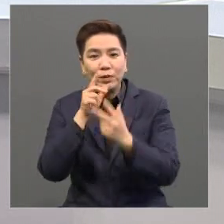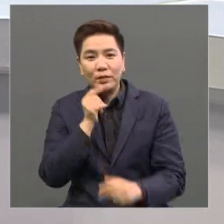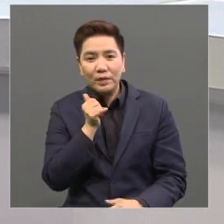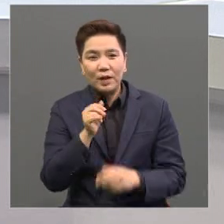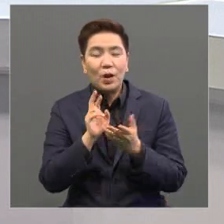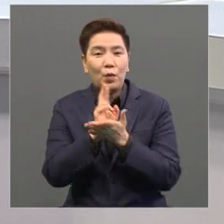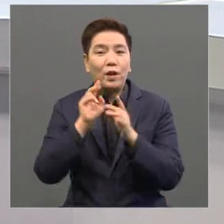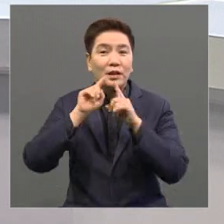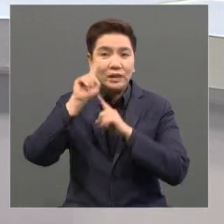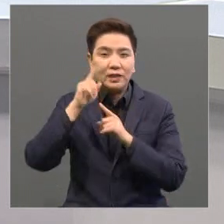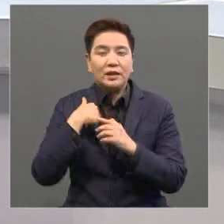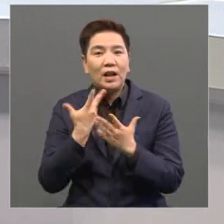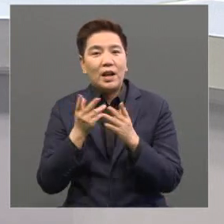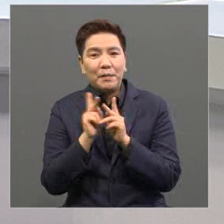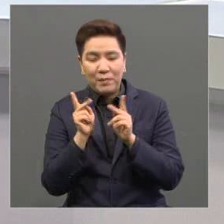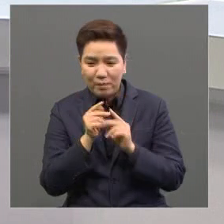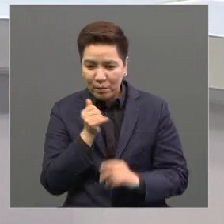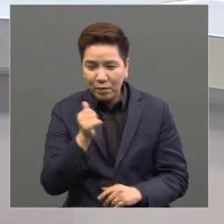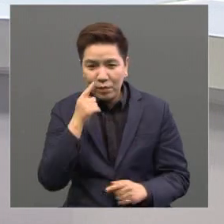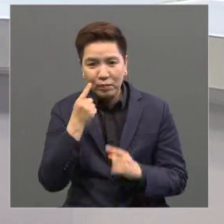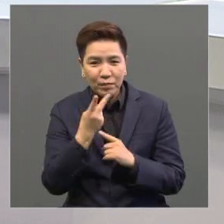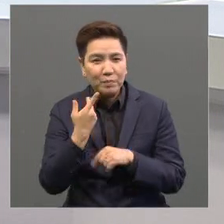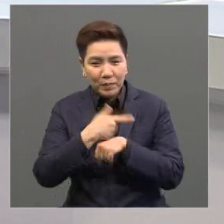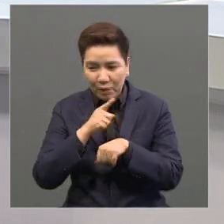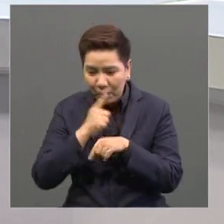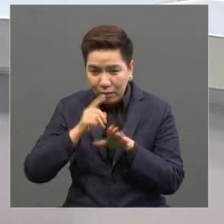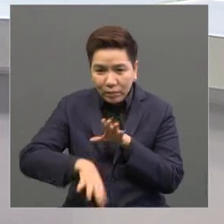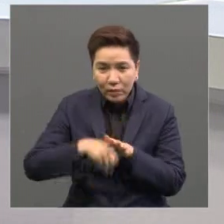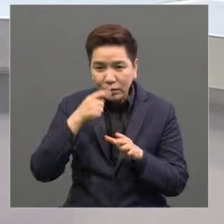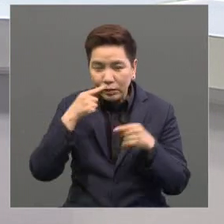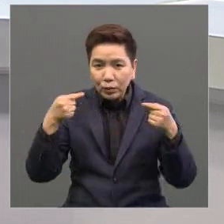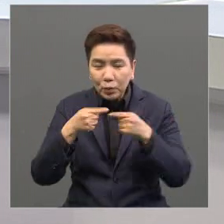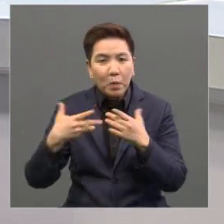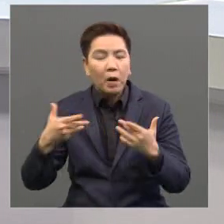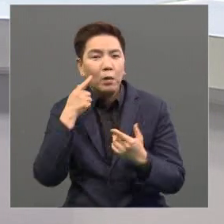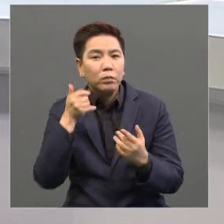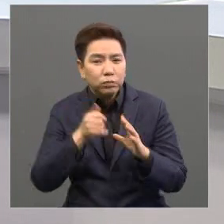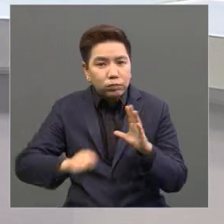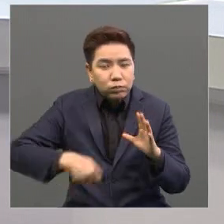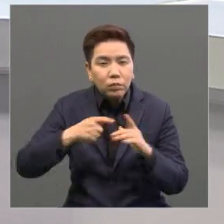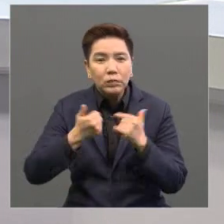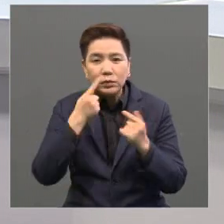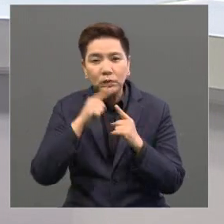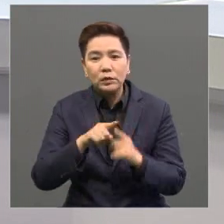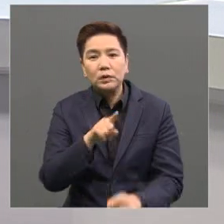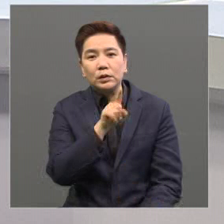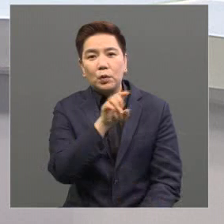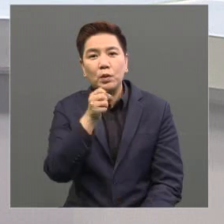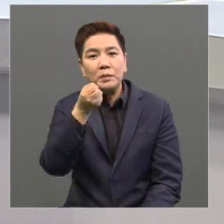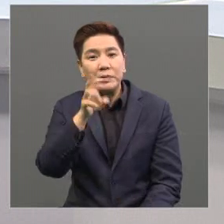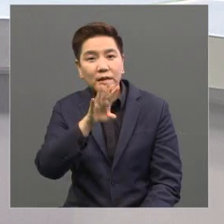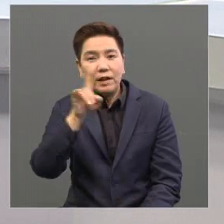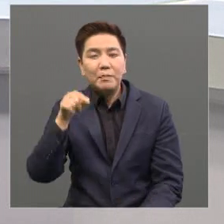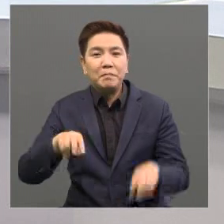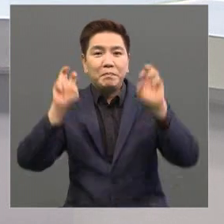อีกนะโอ้โหแบบประธานนี่ล้วงมาถูกมั้ยฮะโอ้โห114ล้านนี่คือจะ